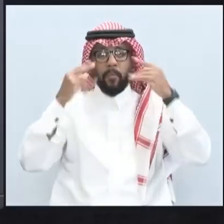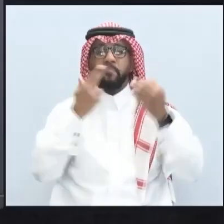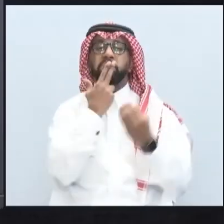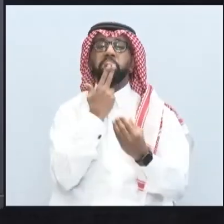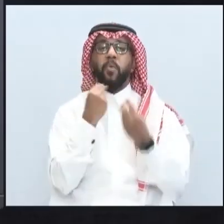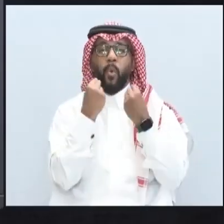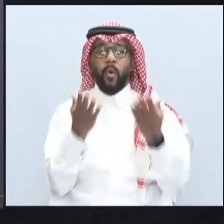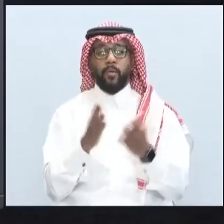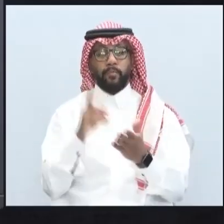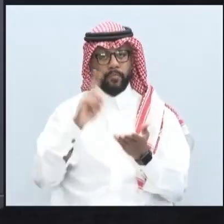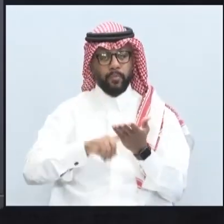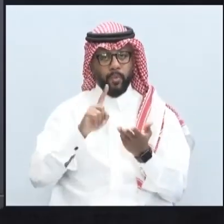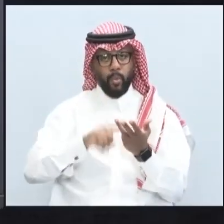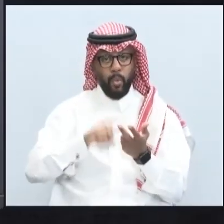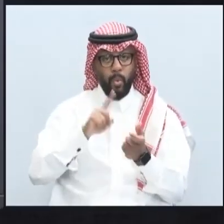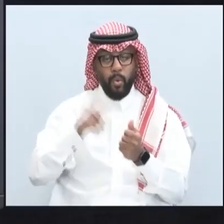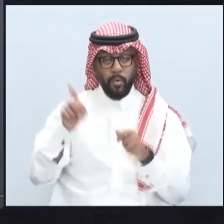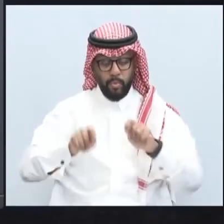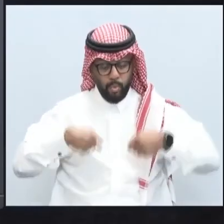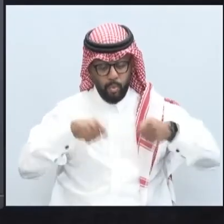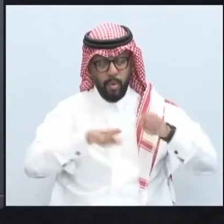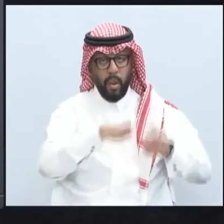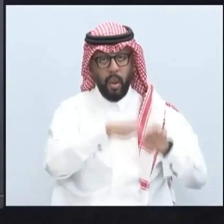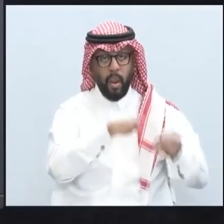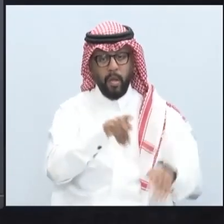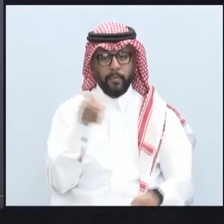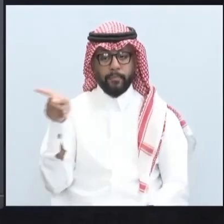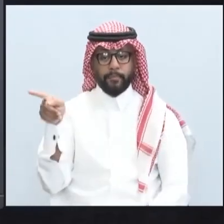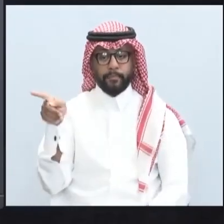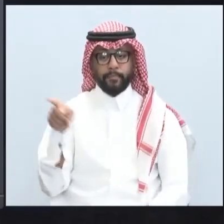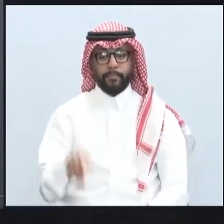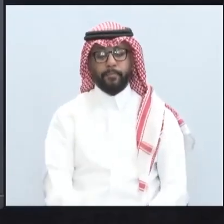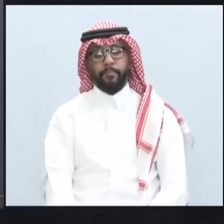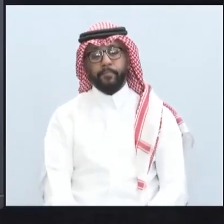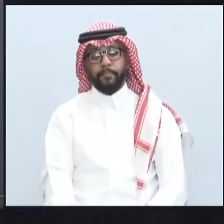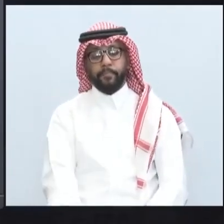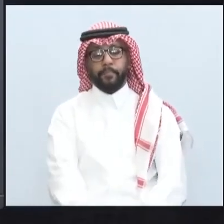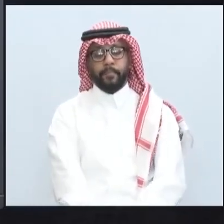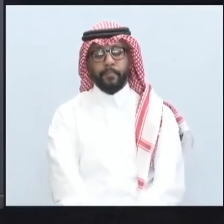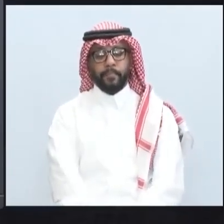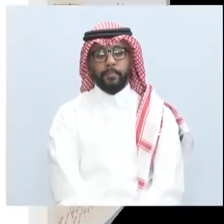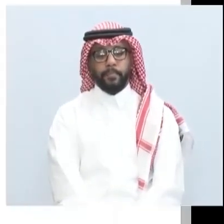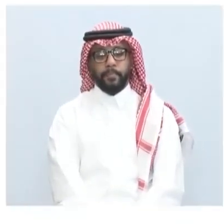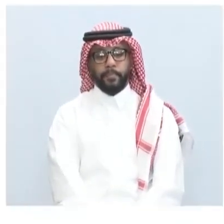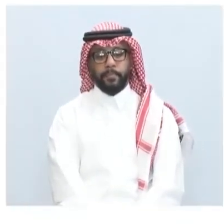فاذا هذه هي شروط المسح على الخفين والجوربيه